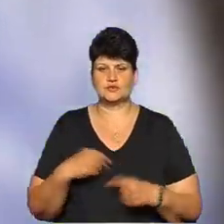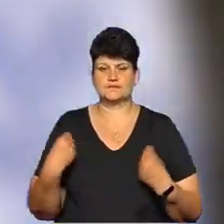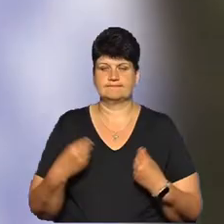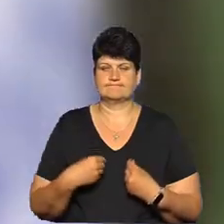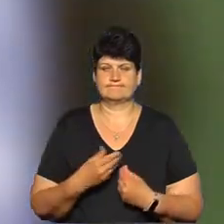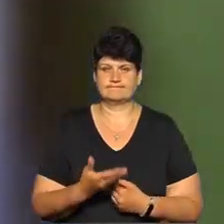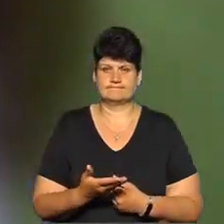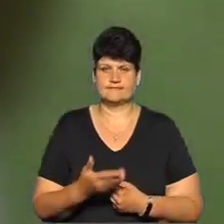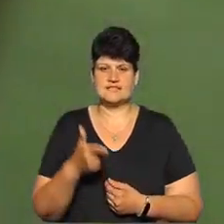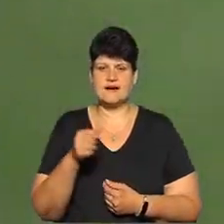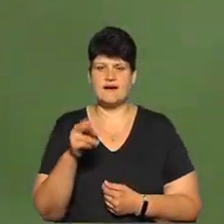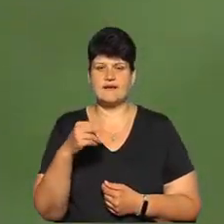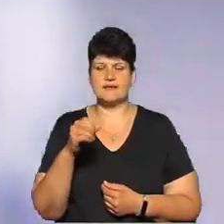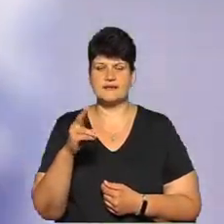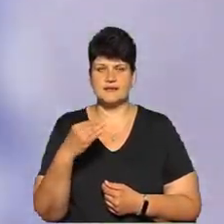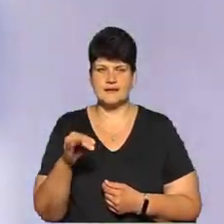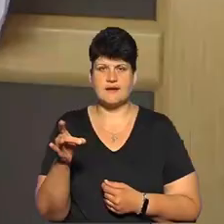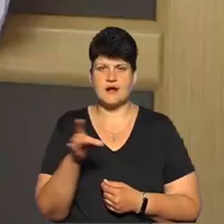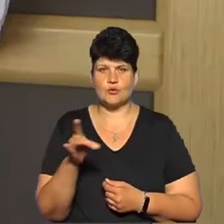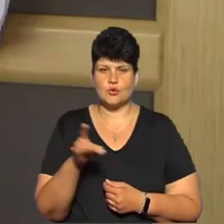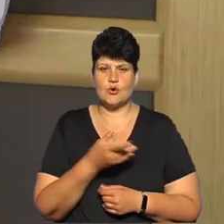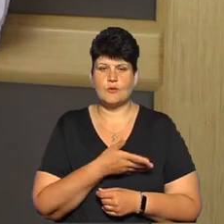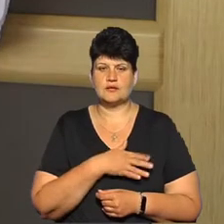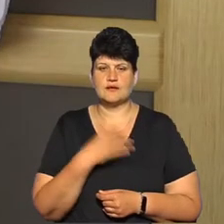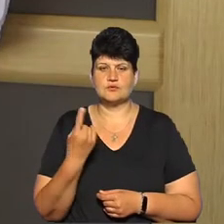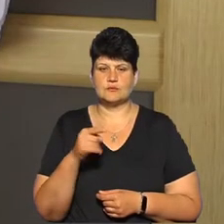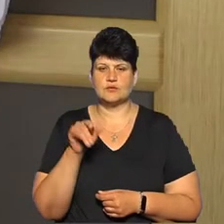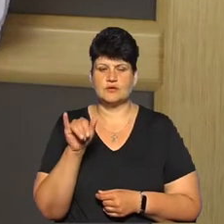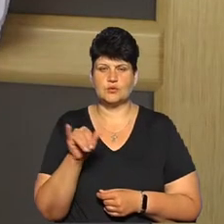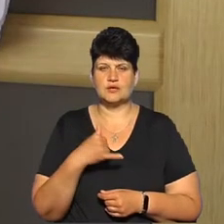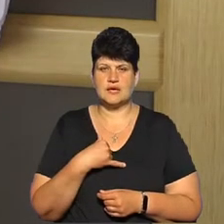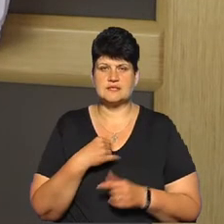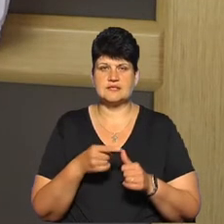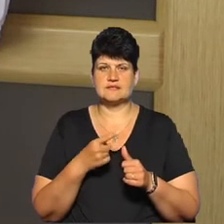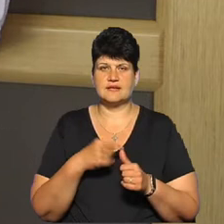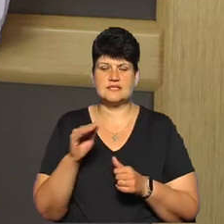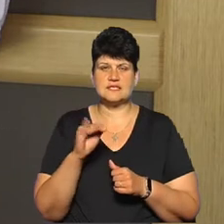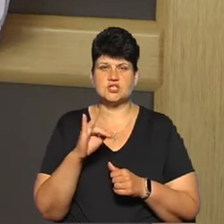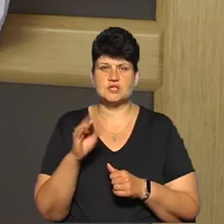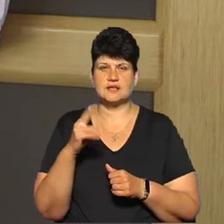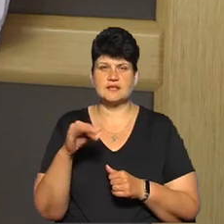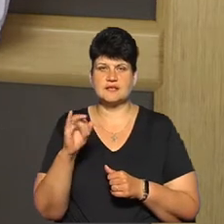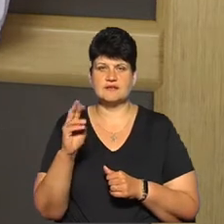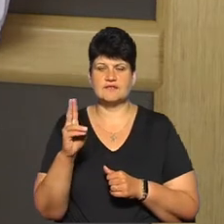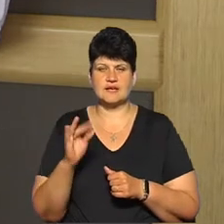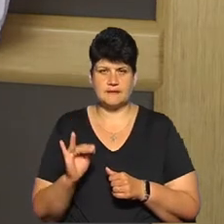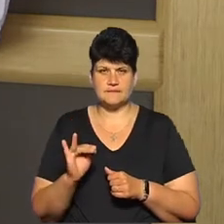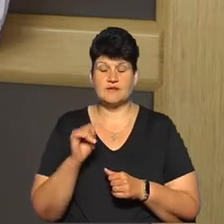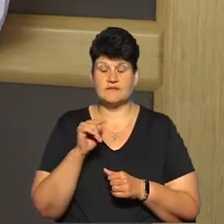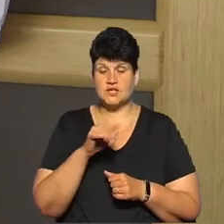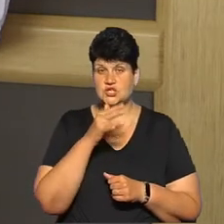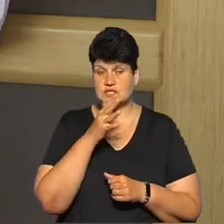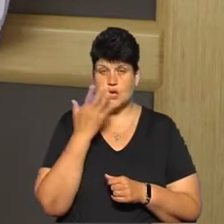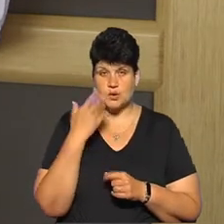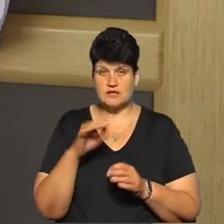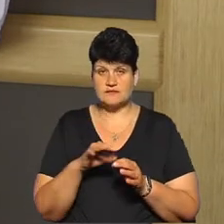вишивка Гадяцького району Полтавської області, каже жінка. Вони нас називалися жидівками, тому що в ті часи, коли